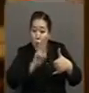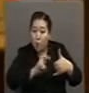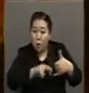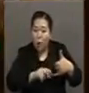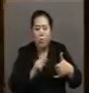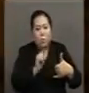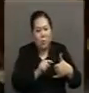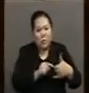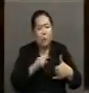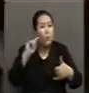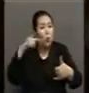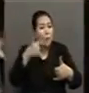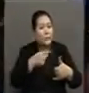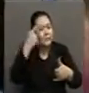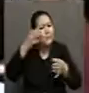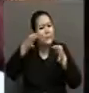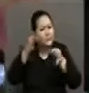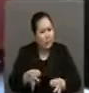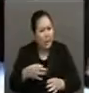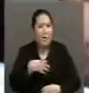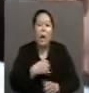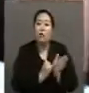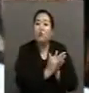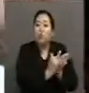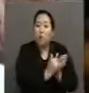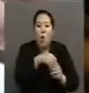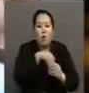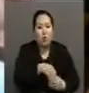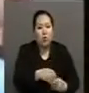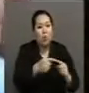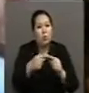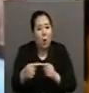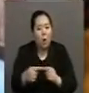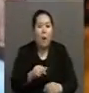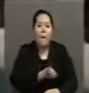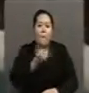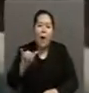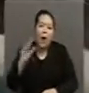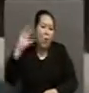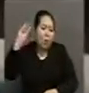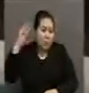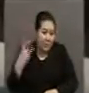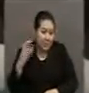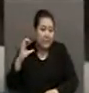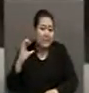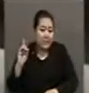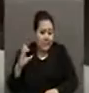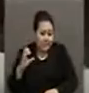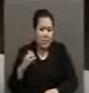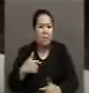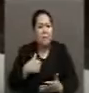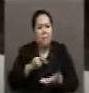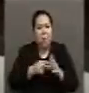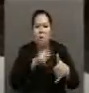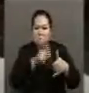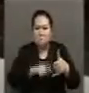การตัดสินใจของนางทรัมป์ที่จะยังคงอยู่ในนิวยอร์กต่อไปมาวอชิงตันเป็นครั้งคราวแสดงให้เห็นถึงความเป็นอิสระลึกลับ